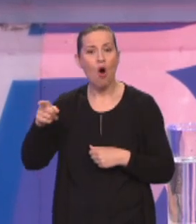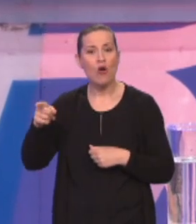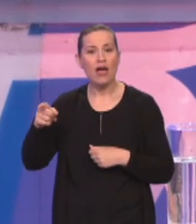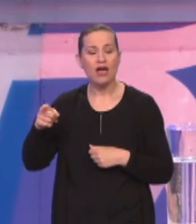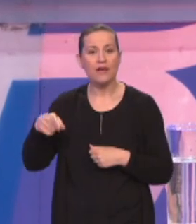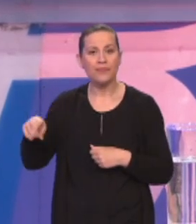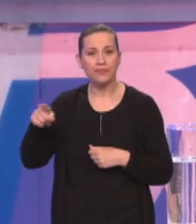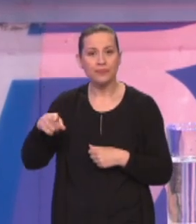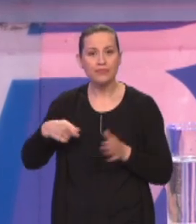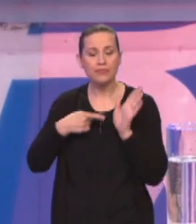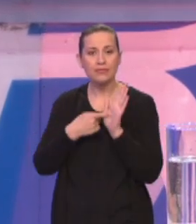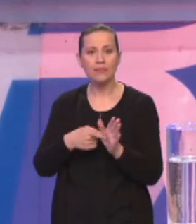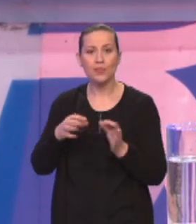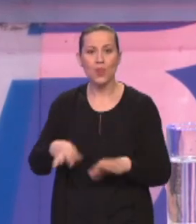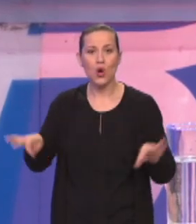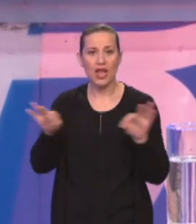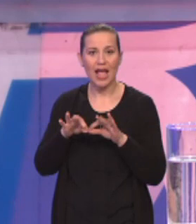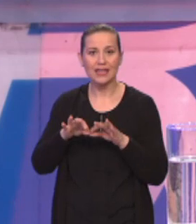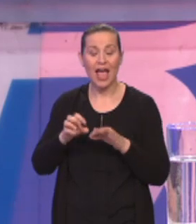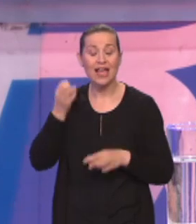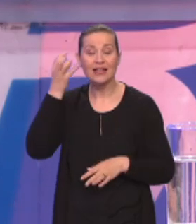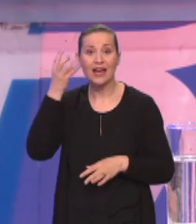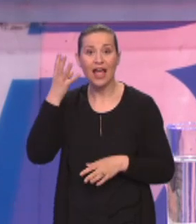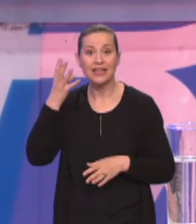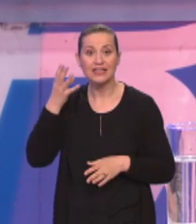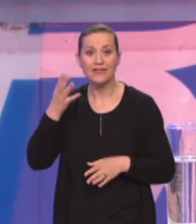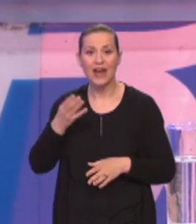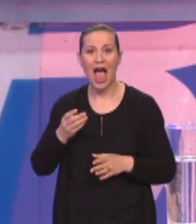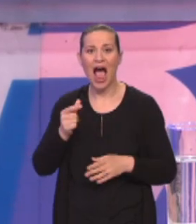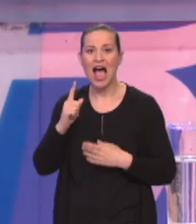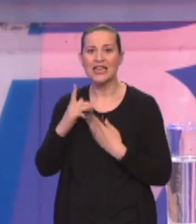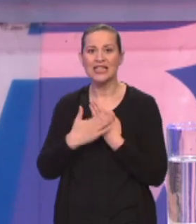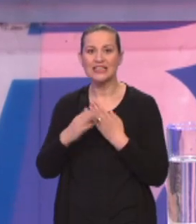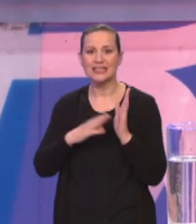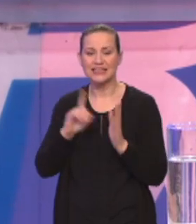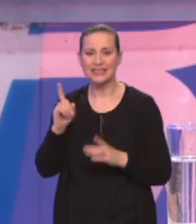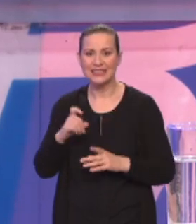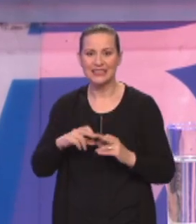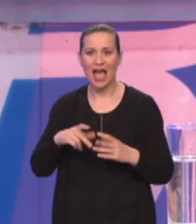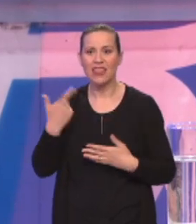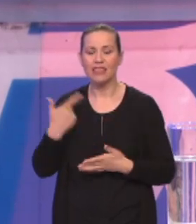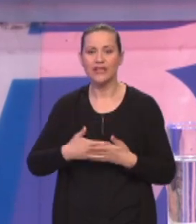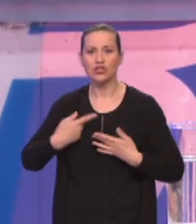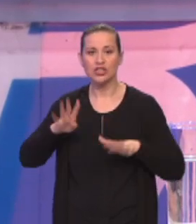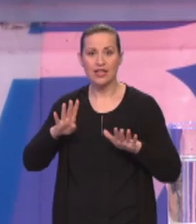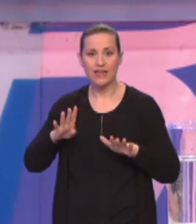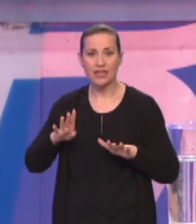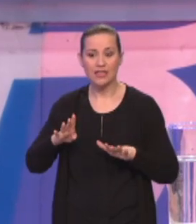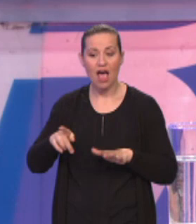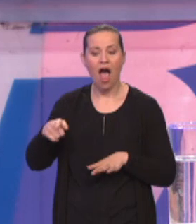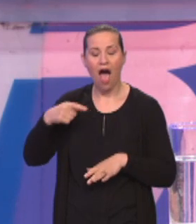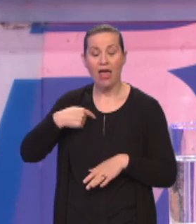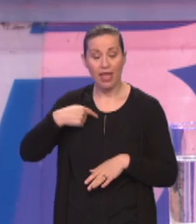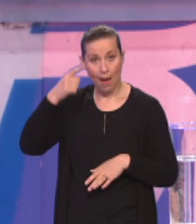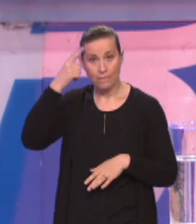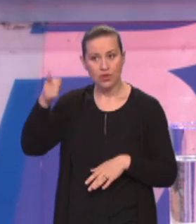kad su nam predstavile projekte Kreativne riznice 2019. I samo da podsjetim, o toj kreativnoj